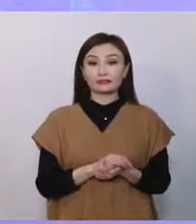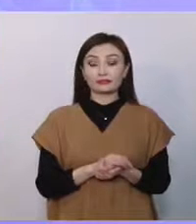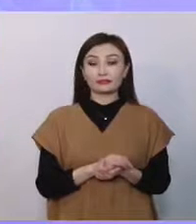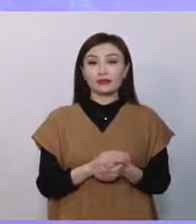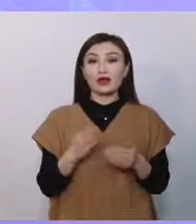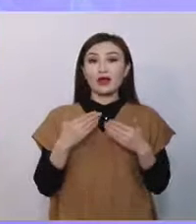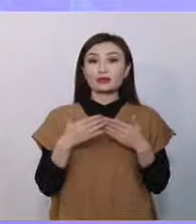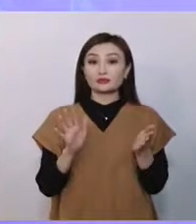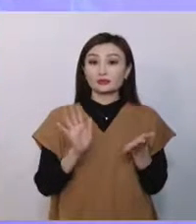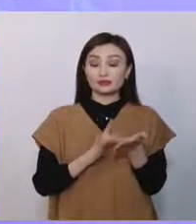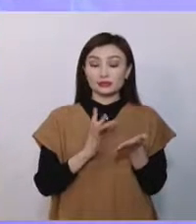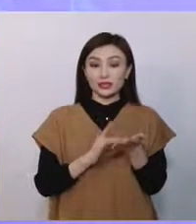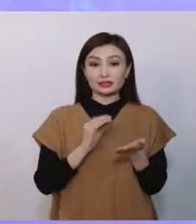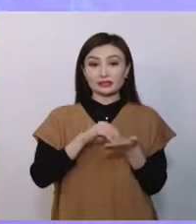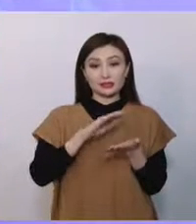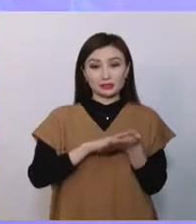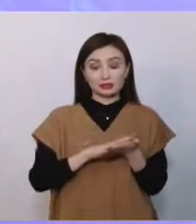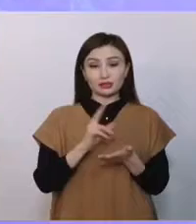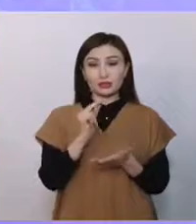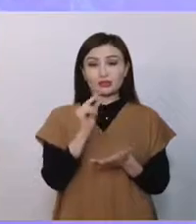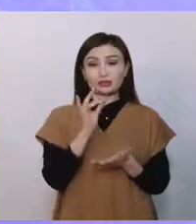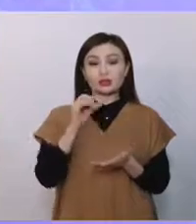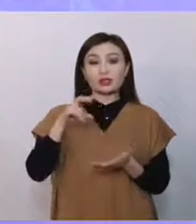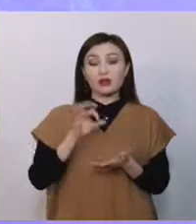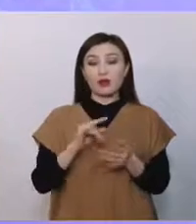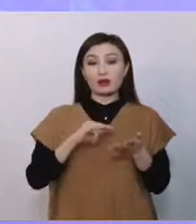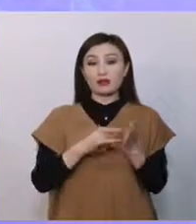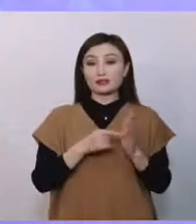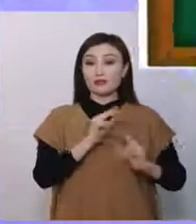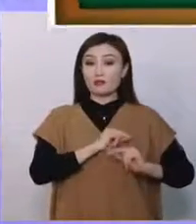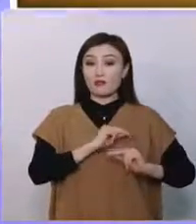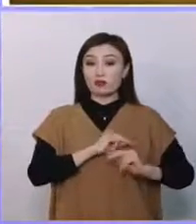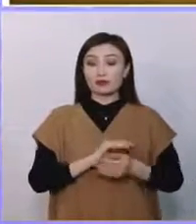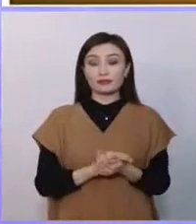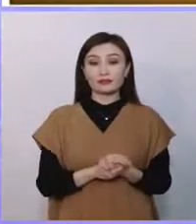откройте тетради запишите число классная работа